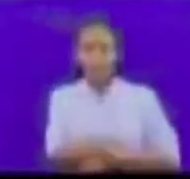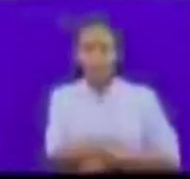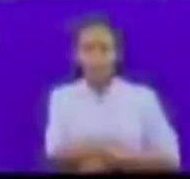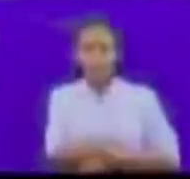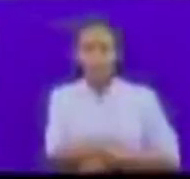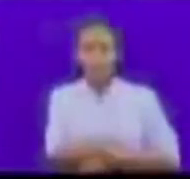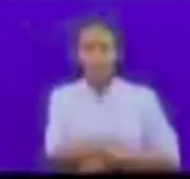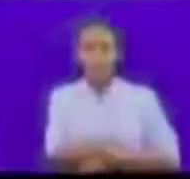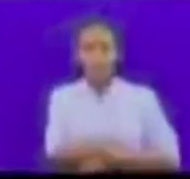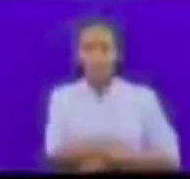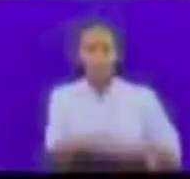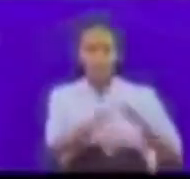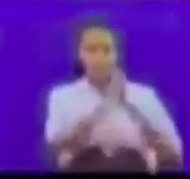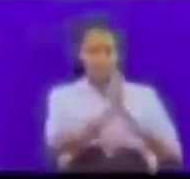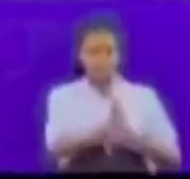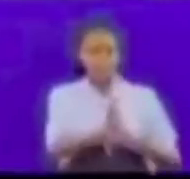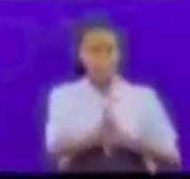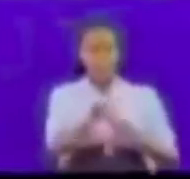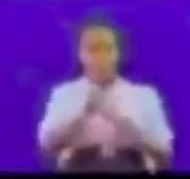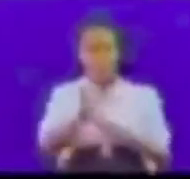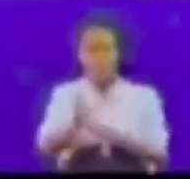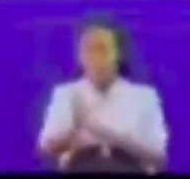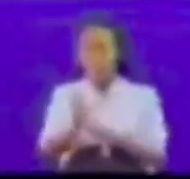Asanteni sana.